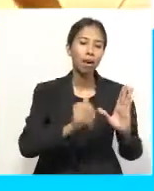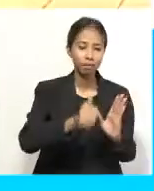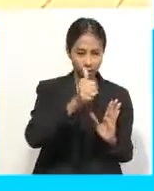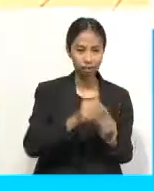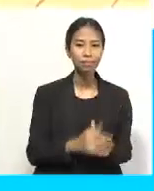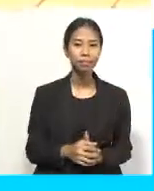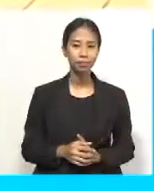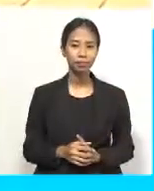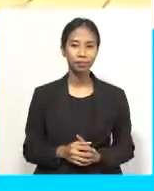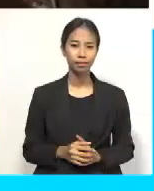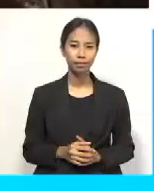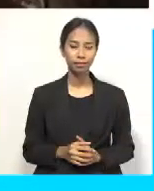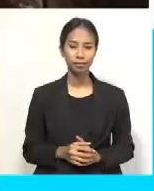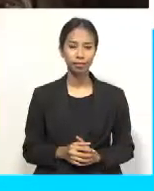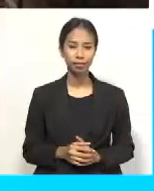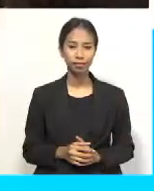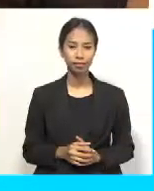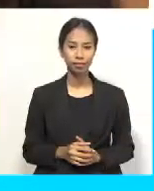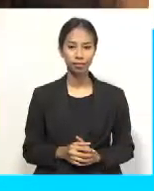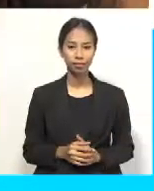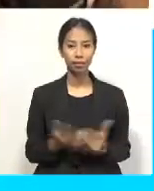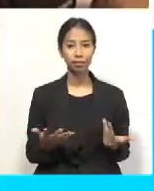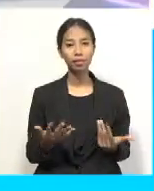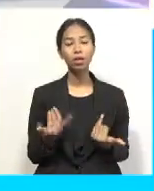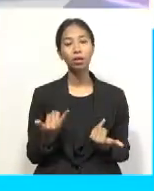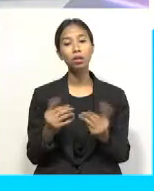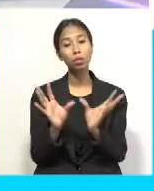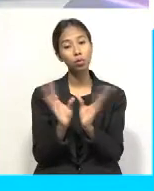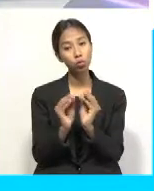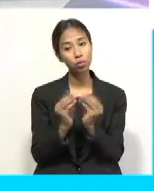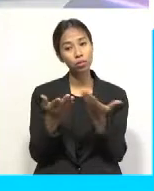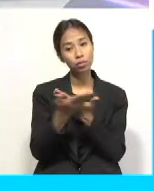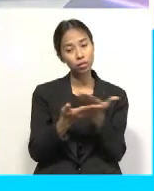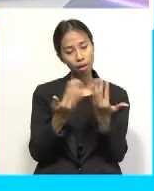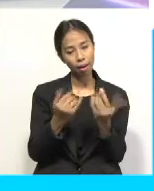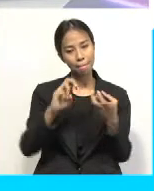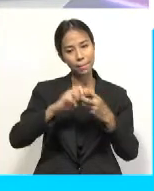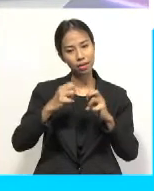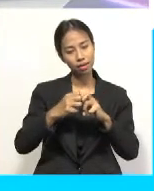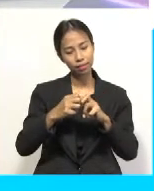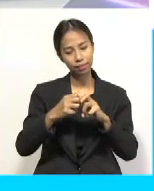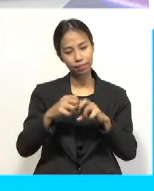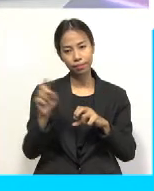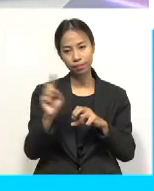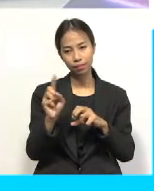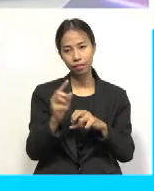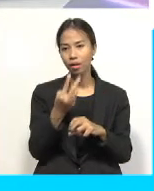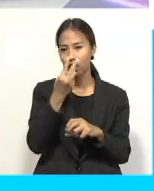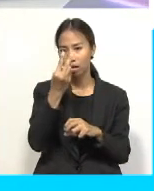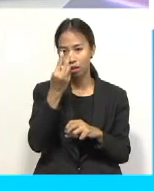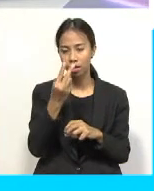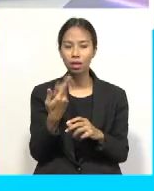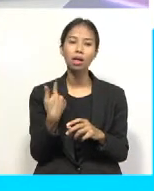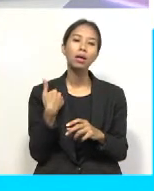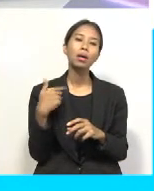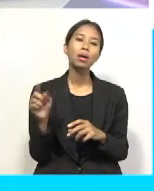ครับ ค่ะ ค่ะและทางที่ประชุมเองได้พูดคุยไหมคะอย่างหนึ่งปัญหาที่เกิดขึ้นอย่างตอนนี้เนี่ยเราจะเห็นเลยในโลกออนไล